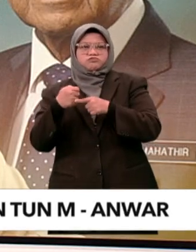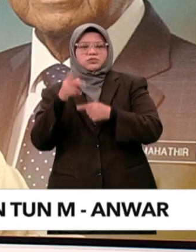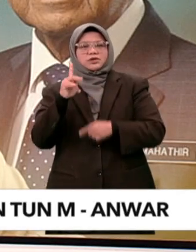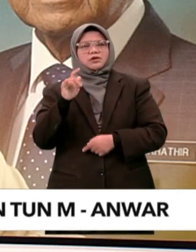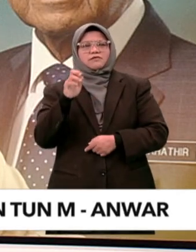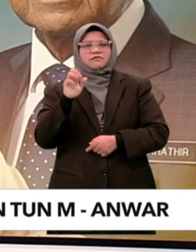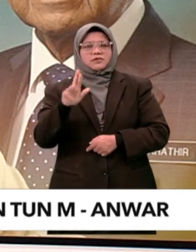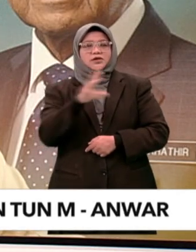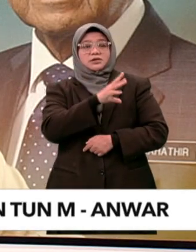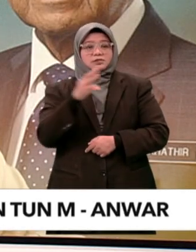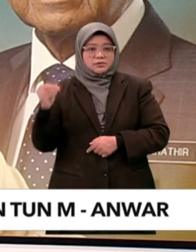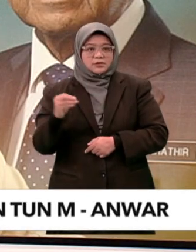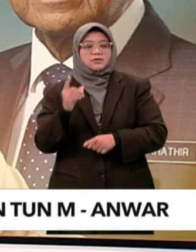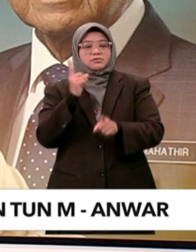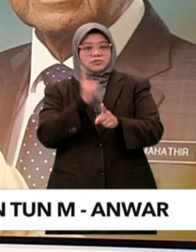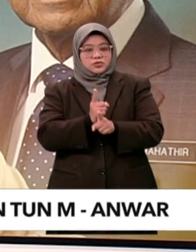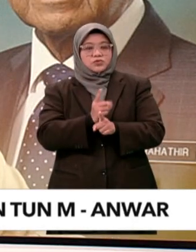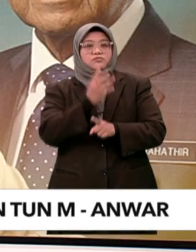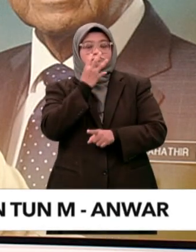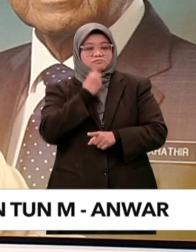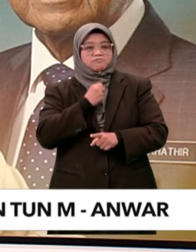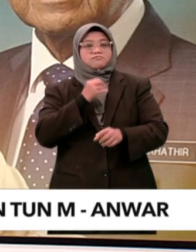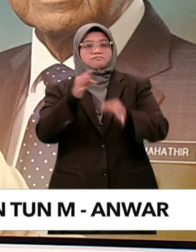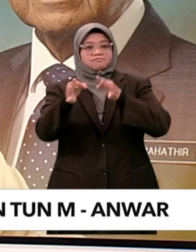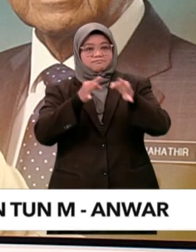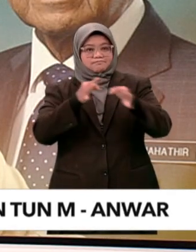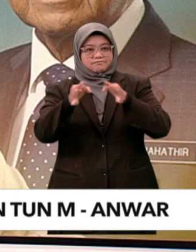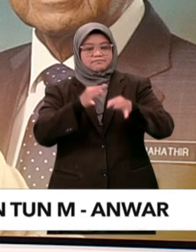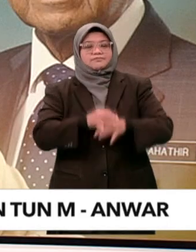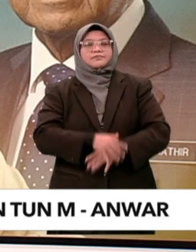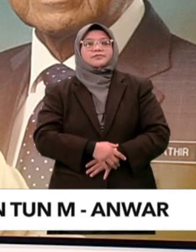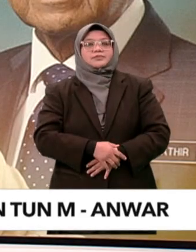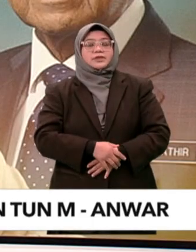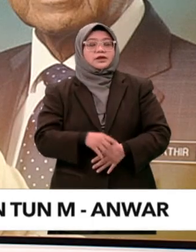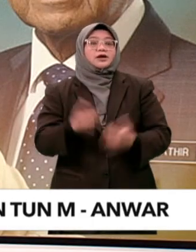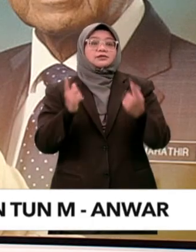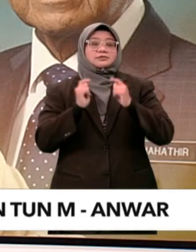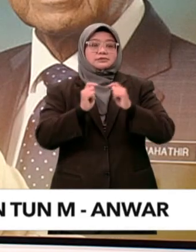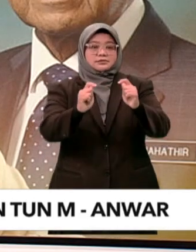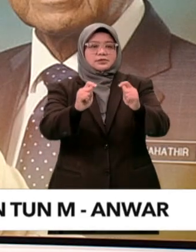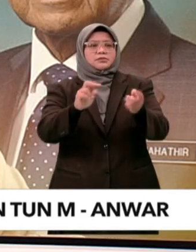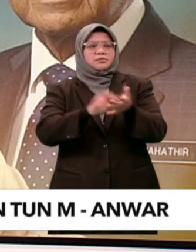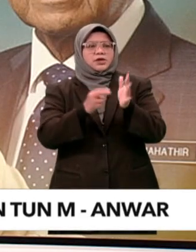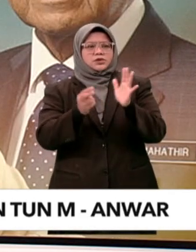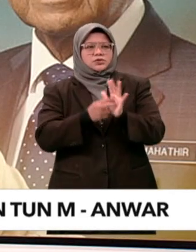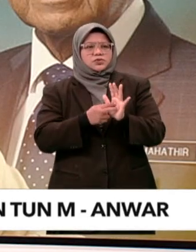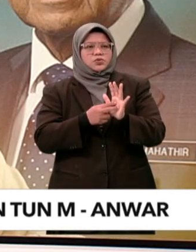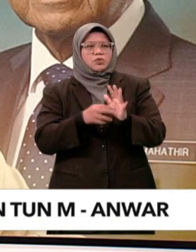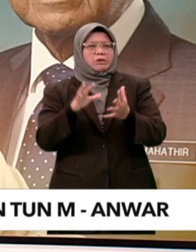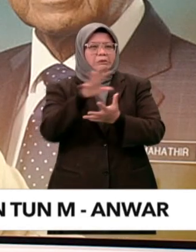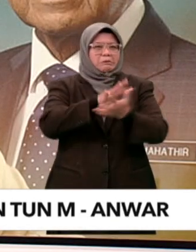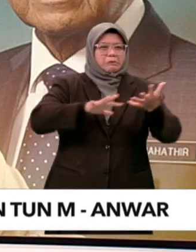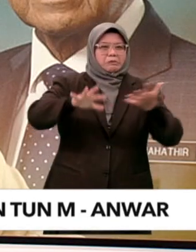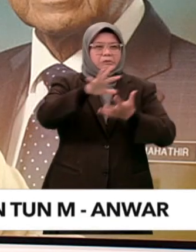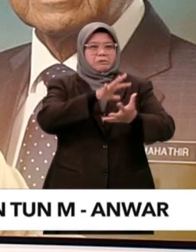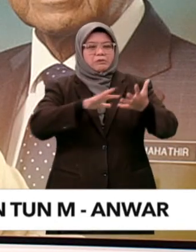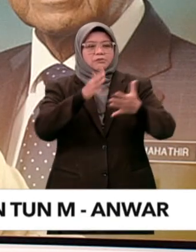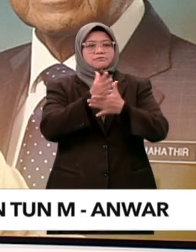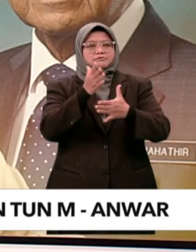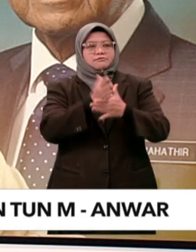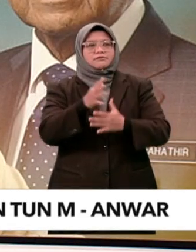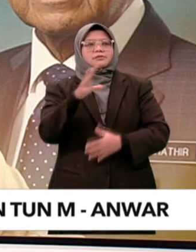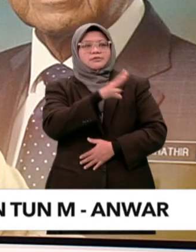jelas presiden party keadilan rakyat pikiran itu tidak kan itu Hanya mengundang kacau Bilal dan